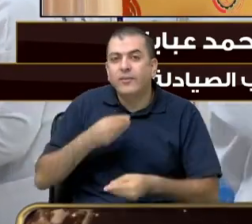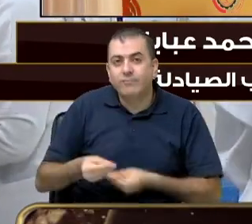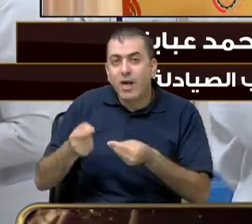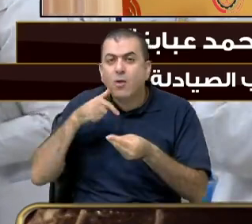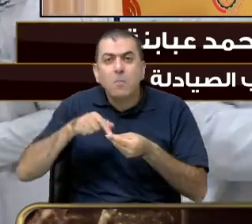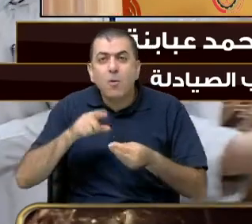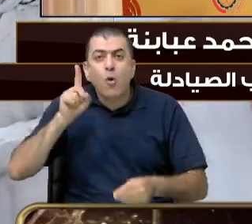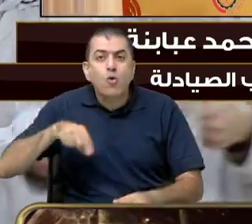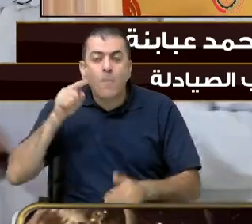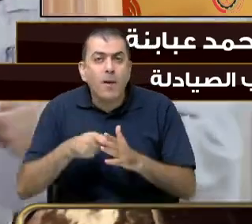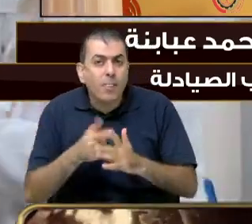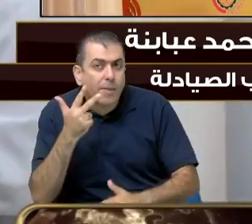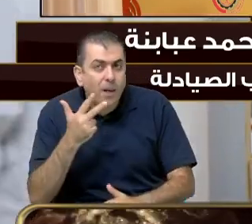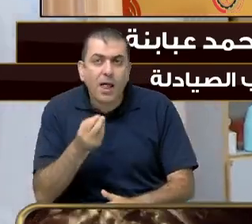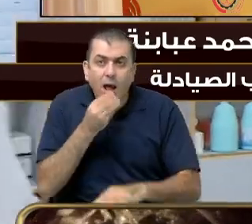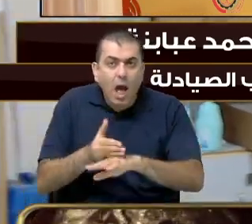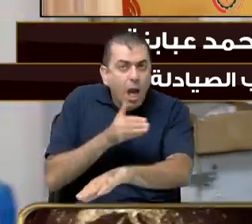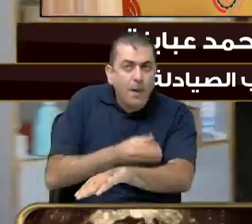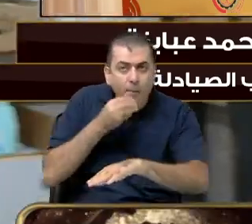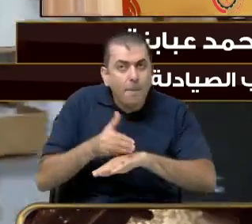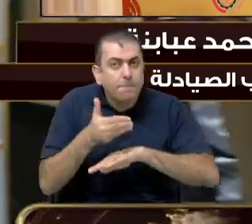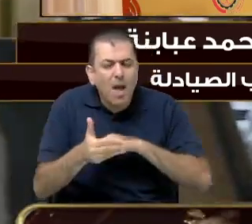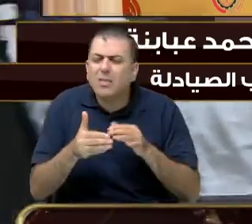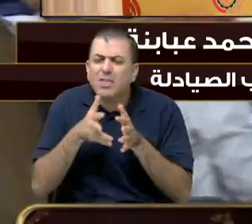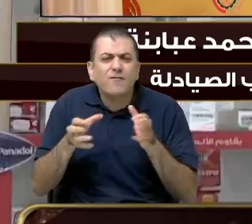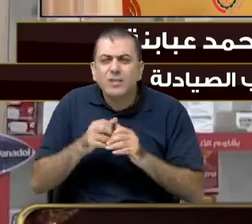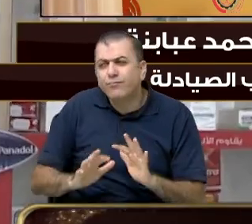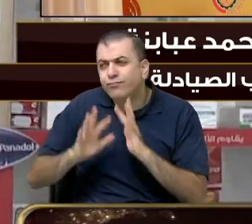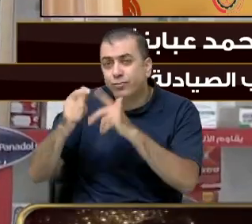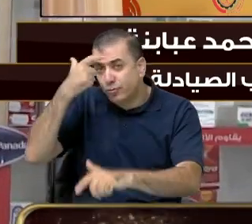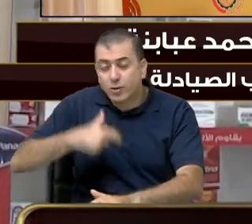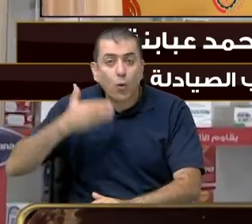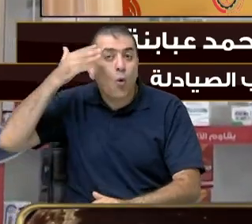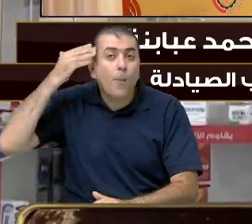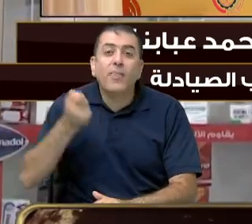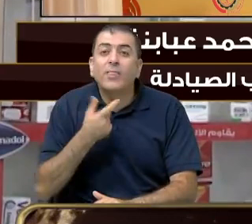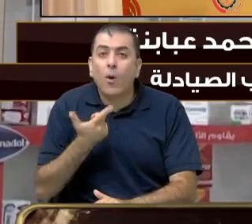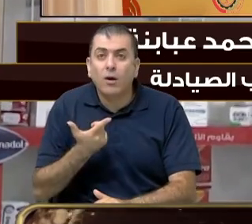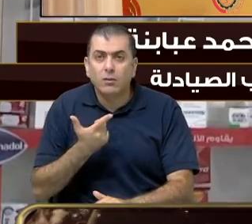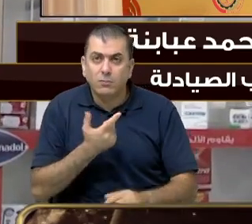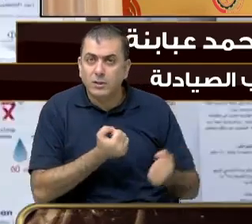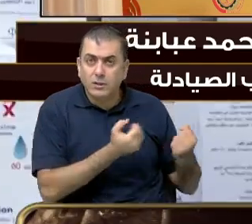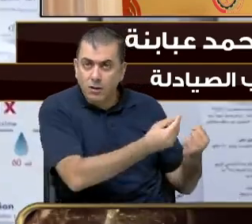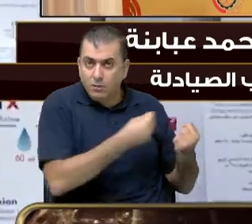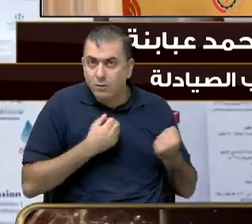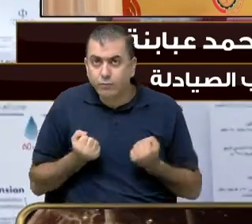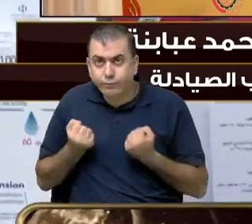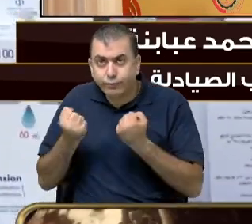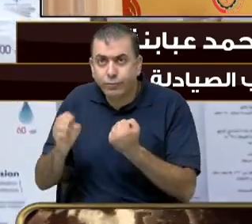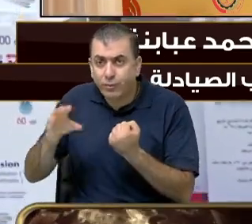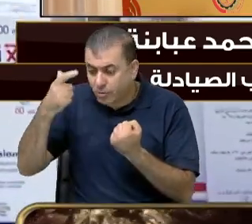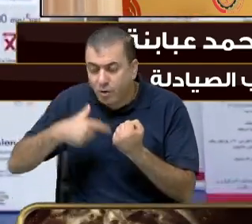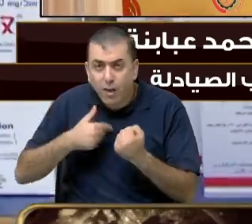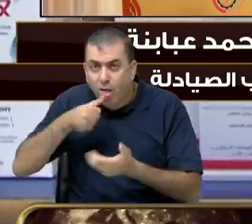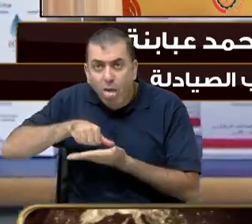الدواء للمريض والعودة. أما ما بيجوز ناقل. طيب دكتور، ناقل يعني دون ذكر أسماء أنه يقوم قاعد